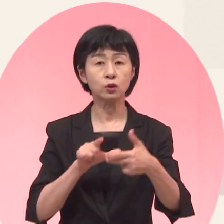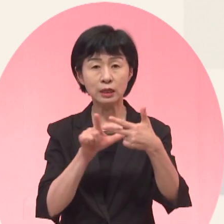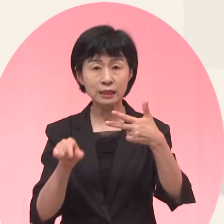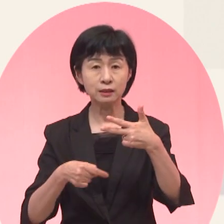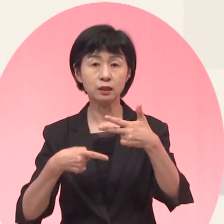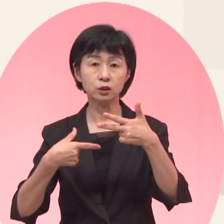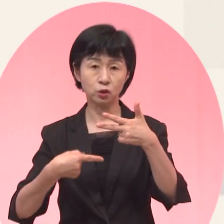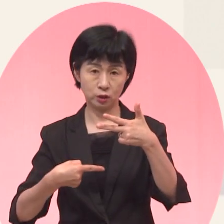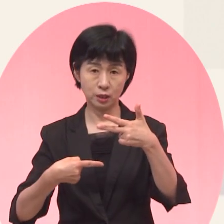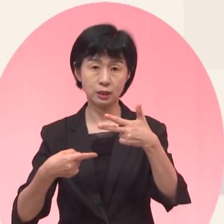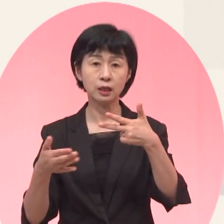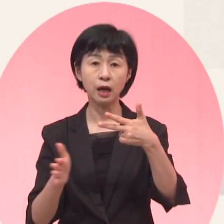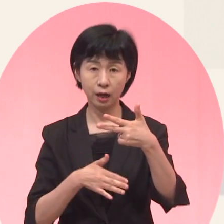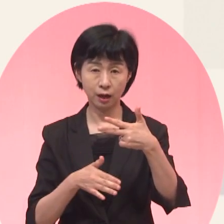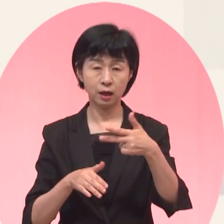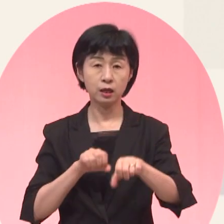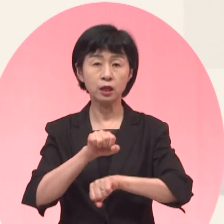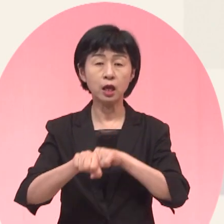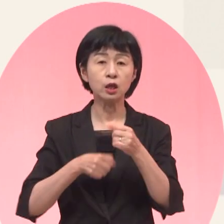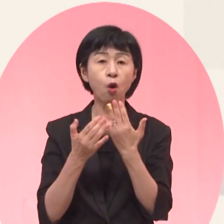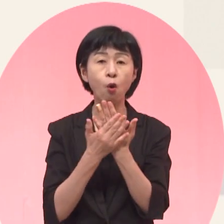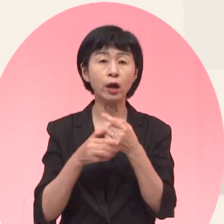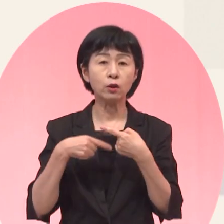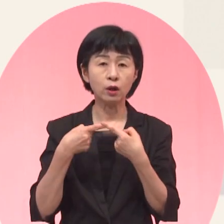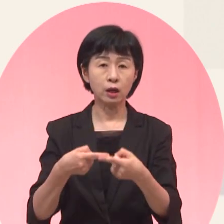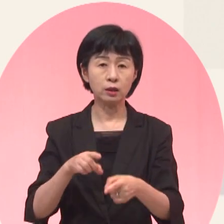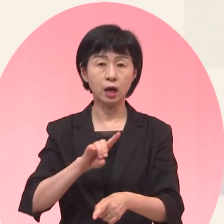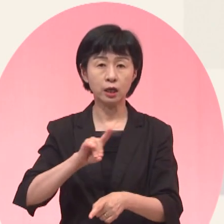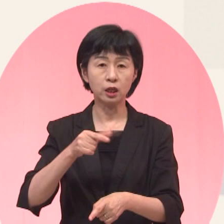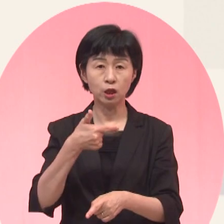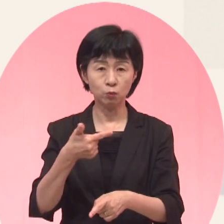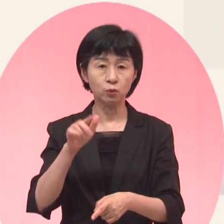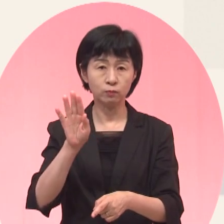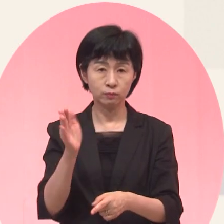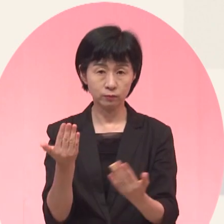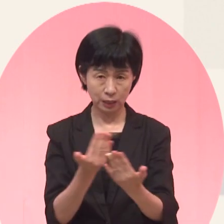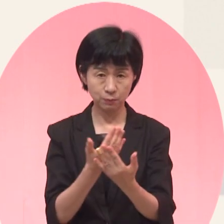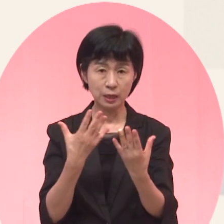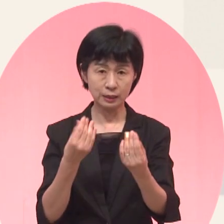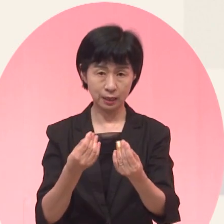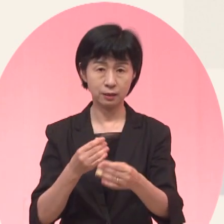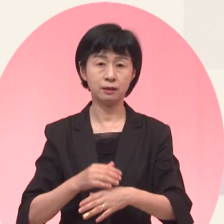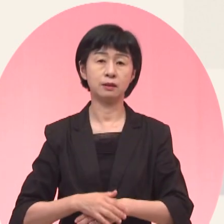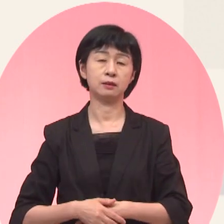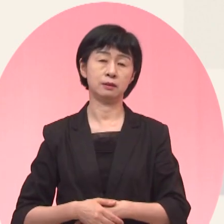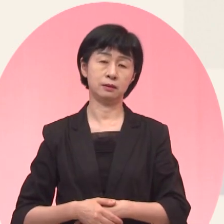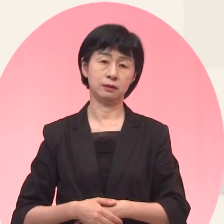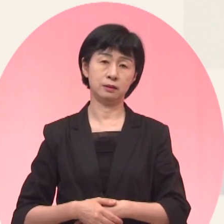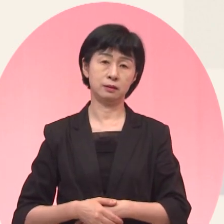の7月1日から自転車保険の加入が義務化されています。